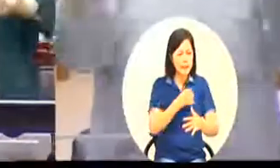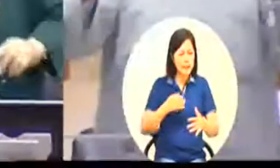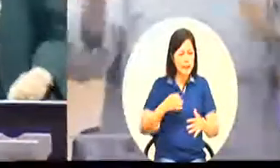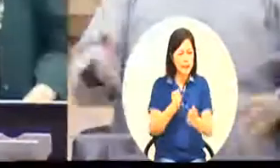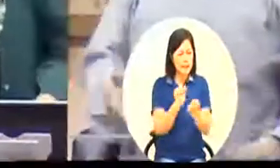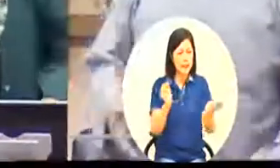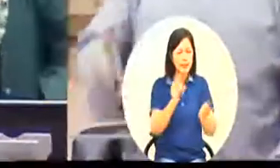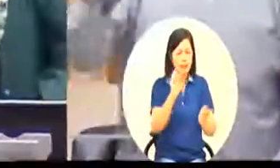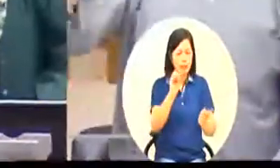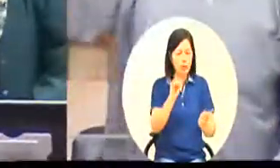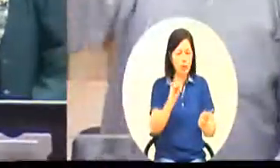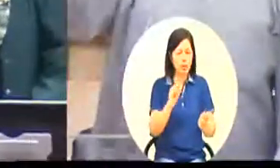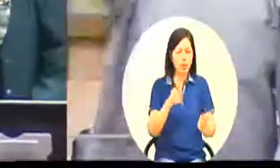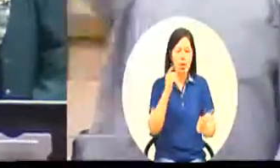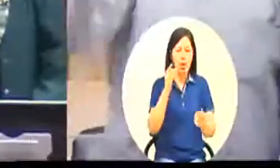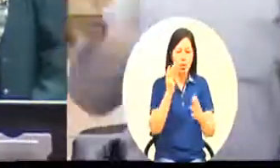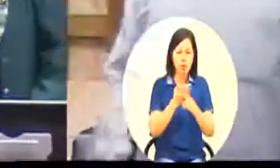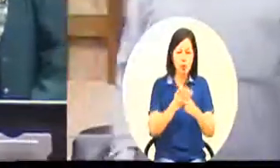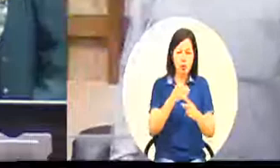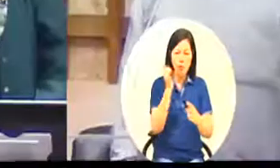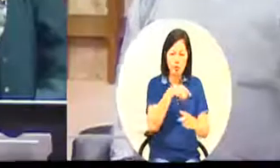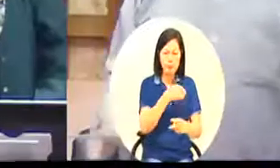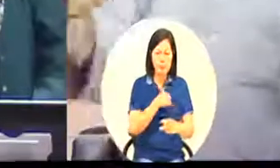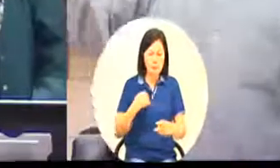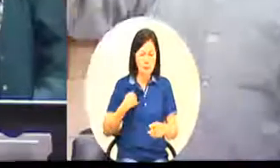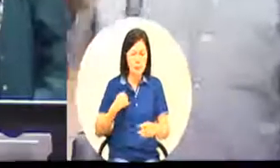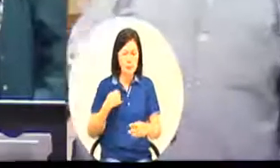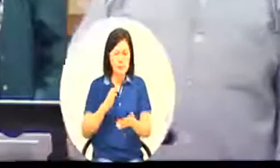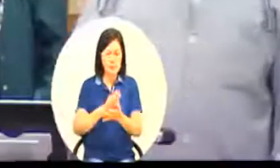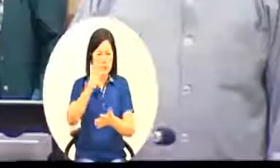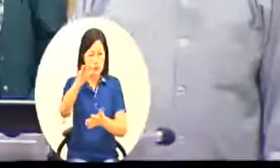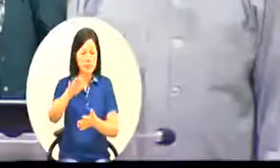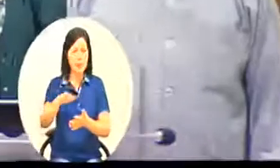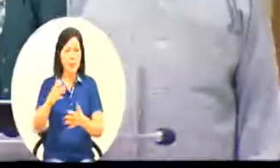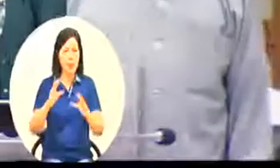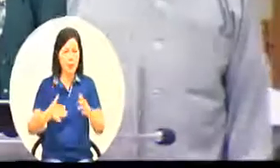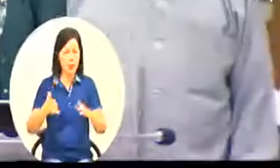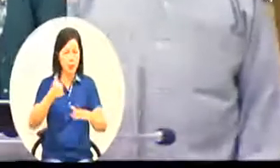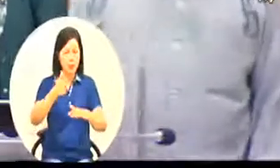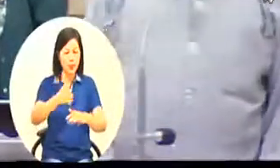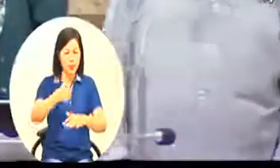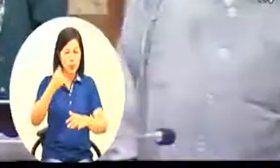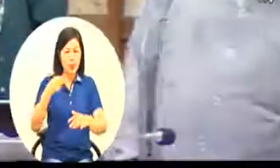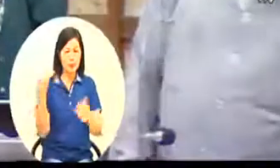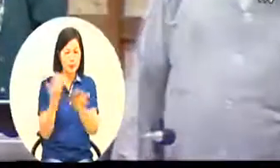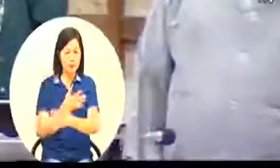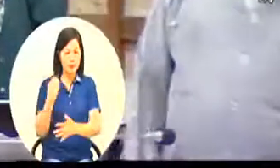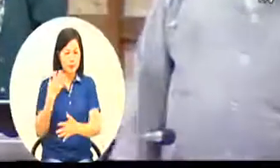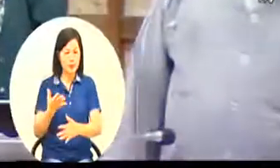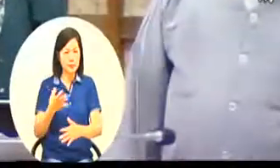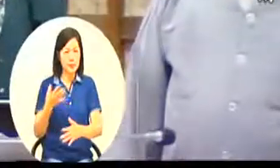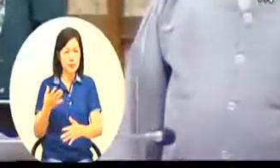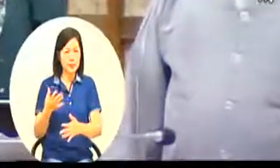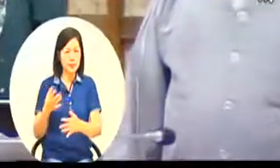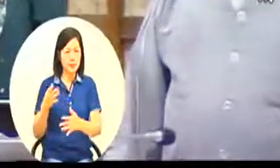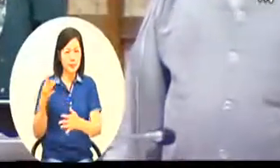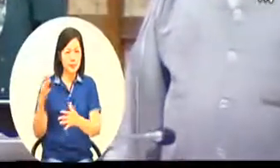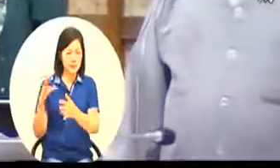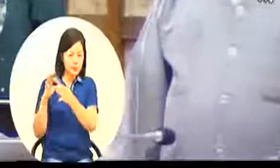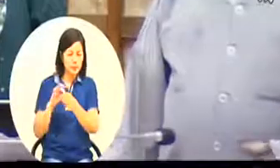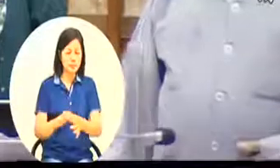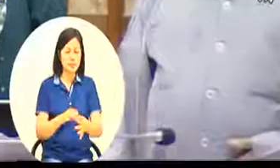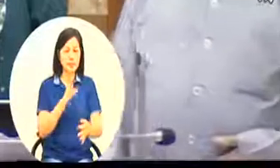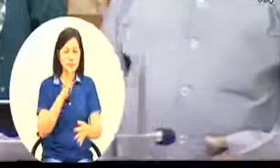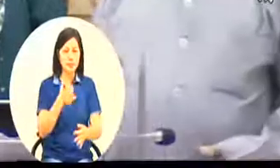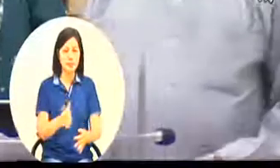可能特赦？关甲后界总统都拍算啦，来请局长啊，支持。 来，市长，请到。 多谢主